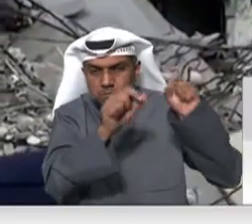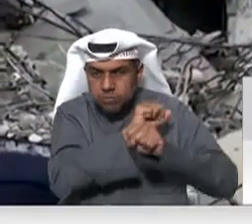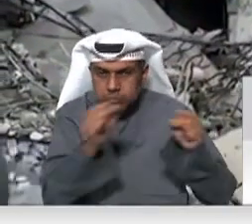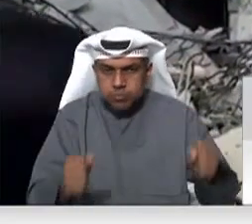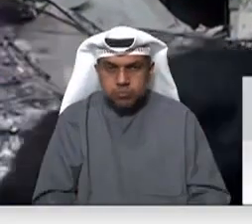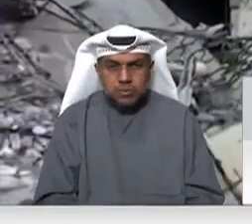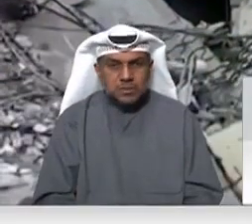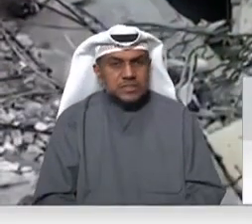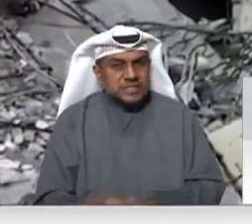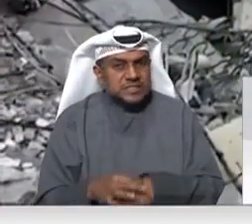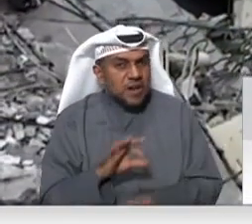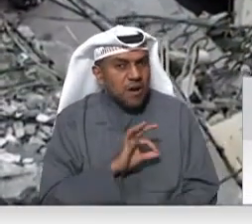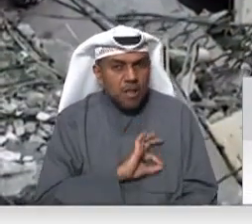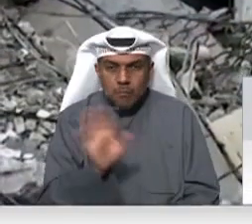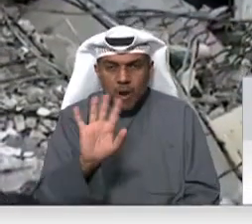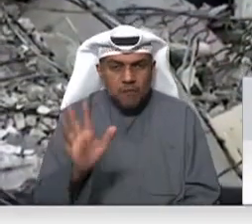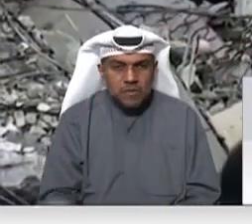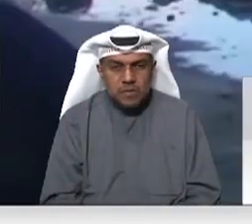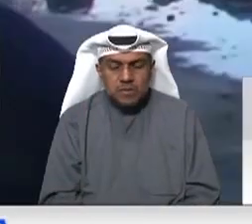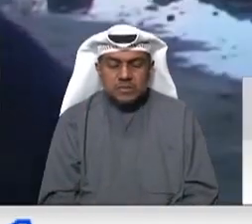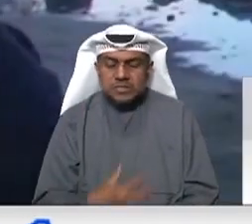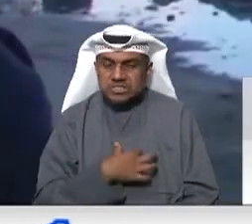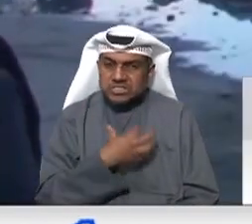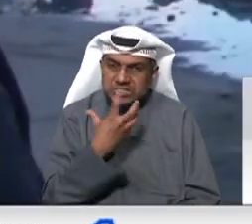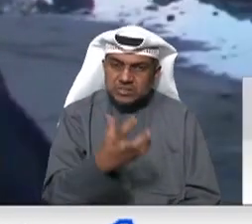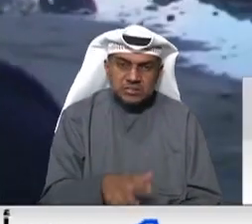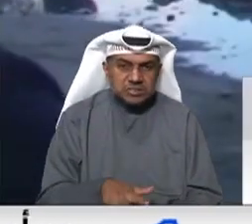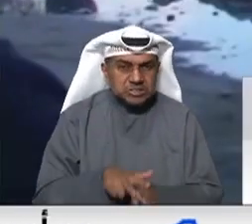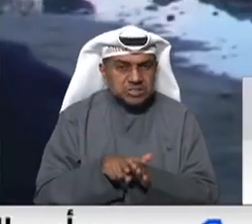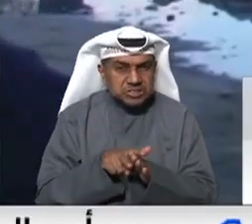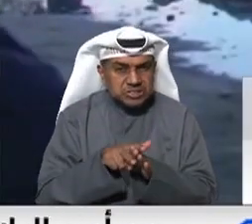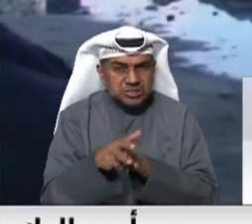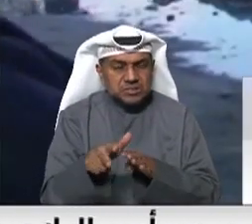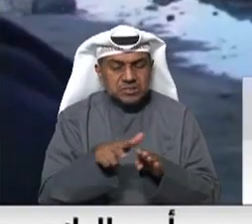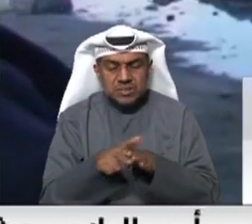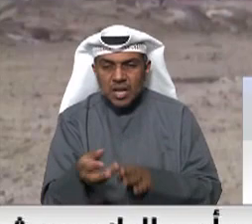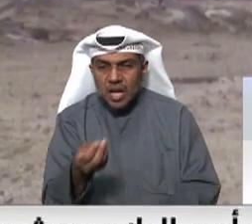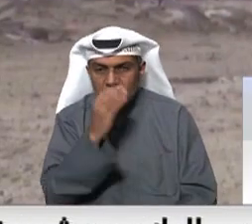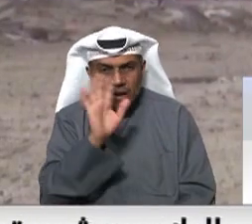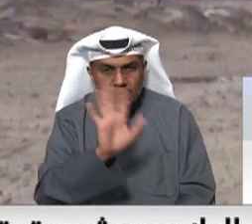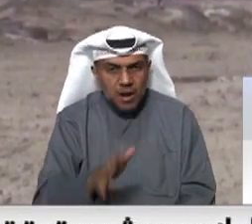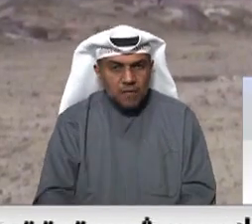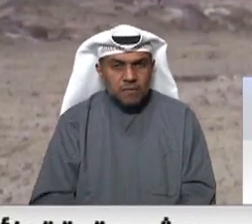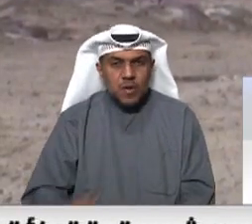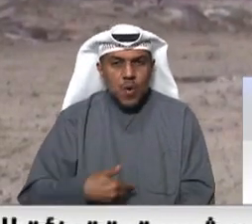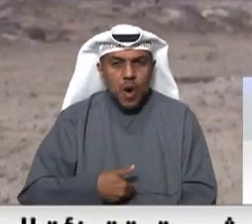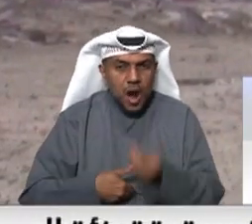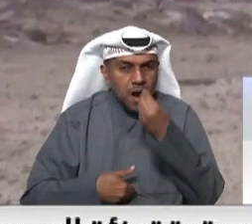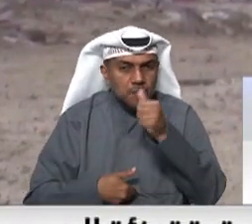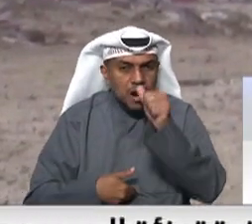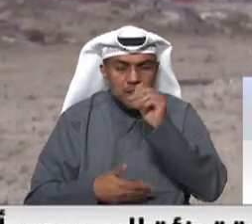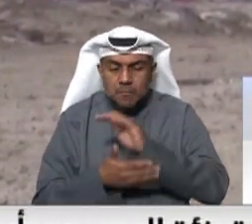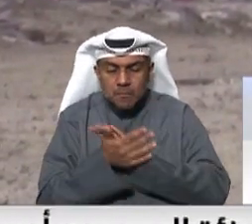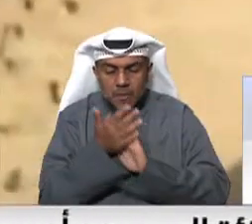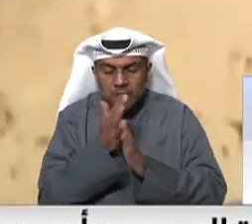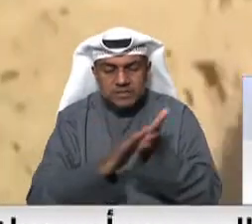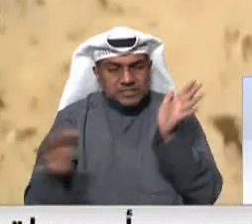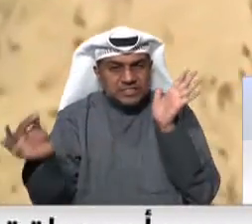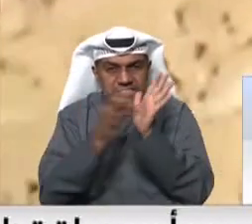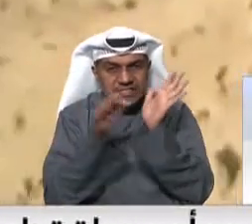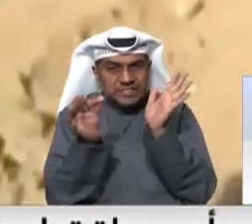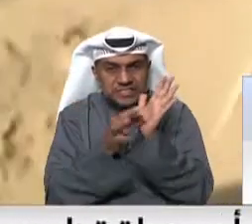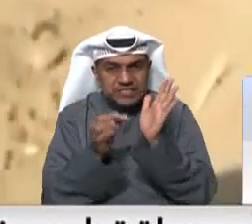الانسانيه واستمرار حصارهم وتجويعهم وبقائهم دون غذاء وماء ودواء ومع استمرار جيش الاحتلال